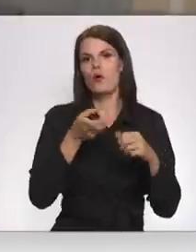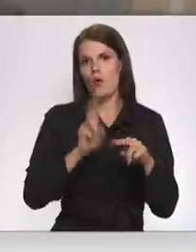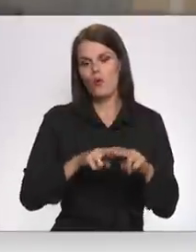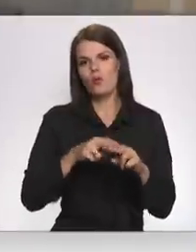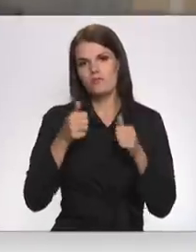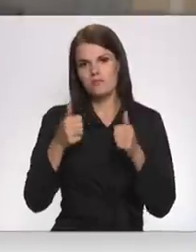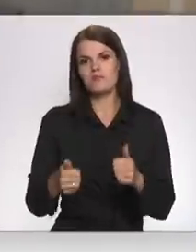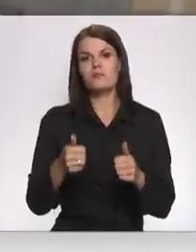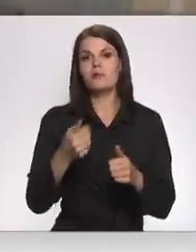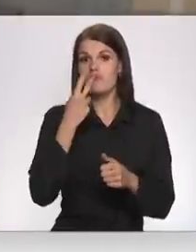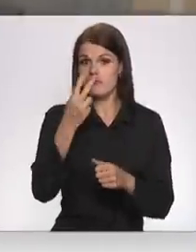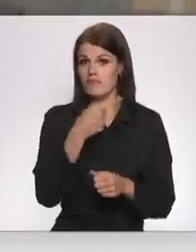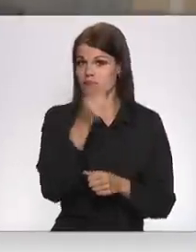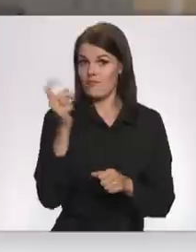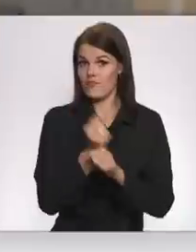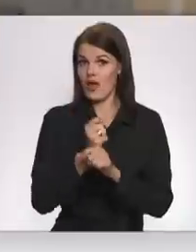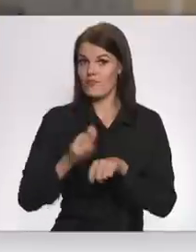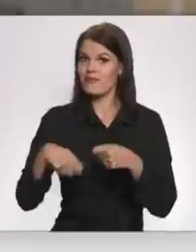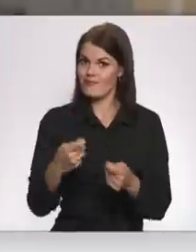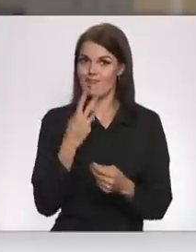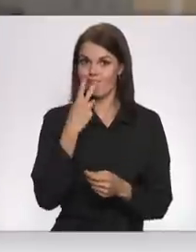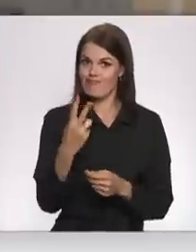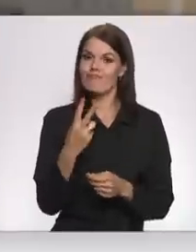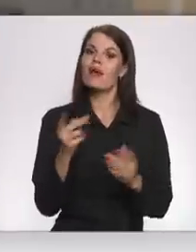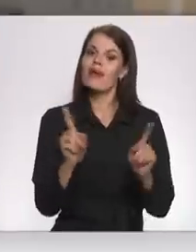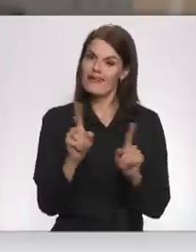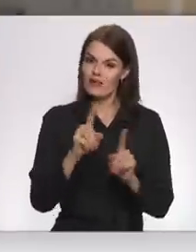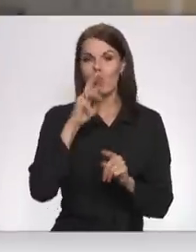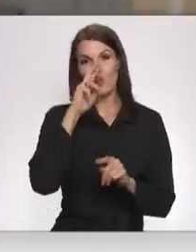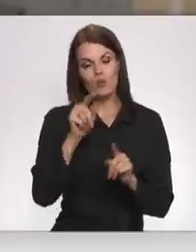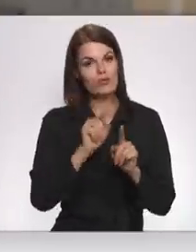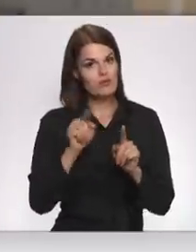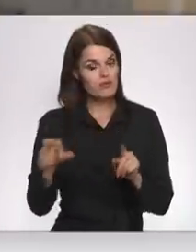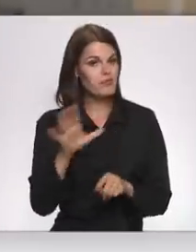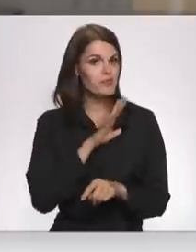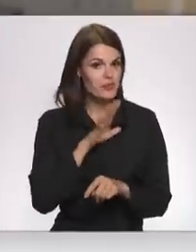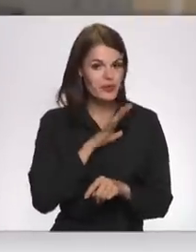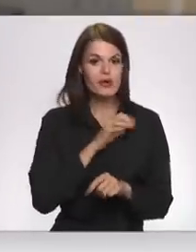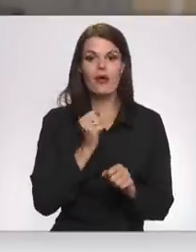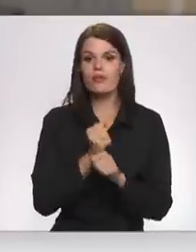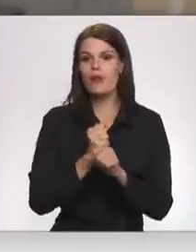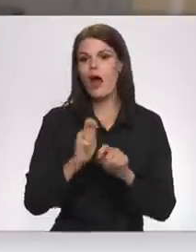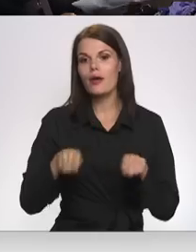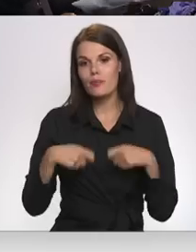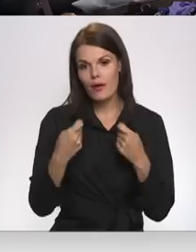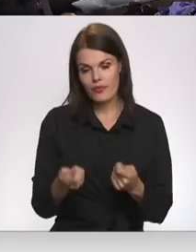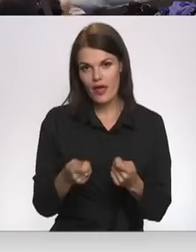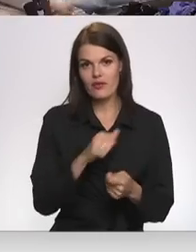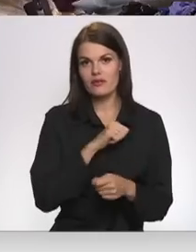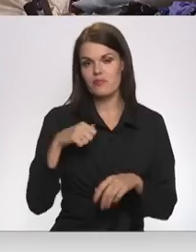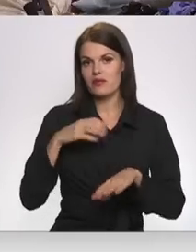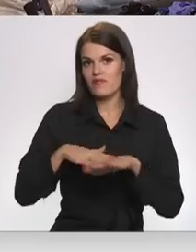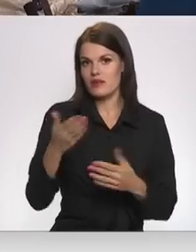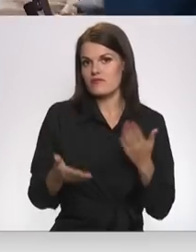priekš darbdevējiem, kas redz, jā, lūk, ir kaut kādas kļūdas iespējamas bijušas darbdevēja pusē. Tiesībsarga